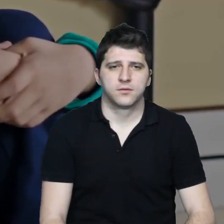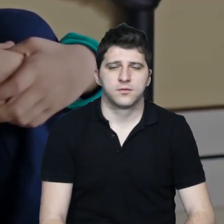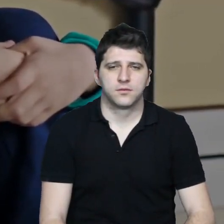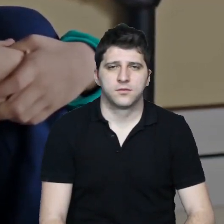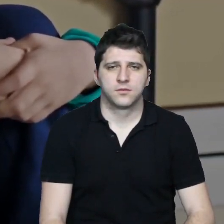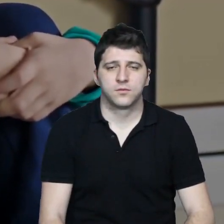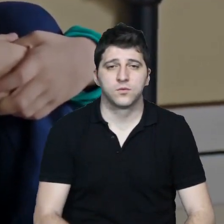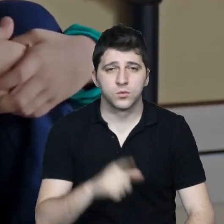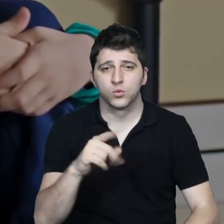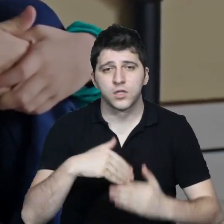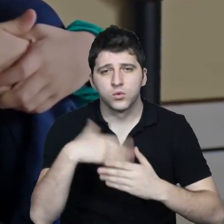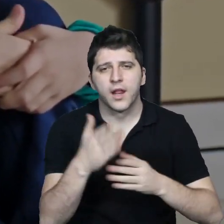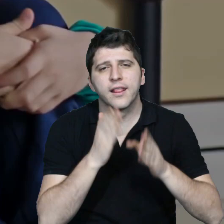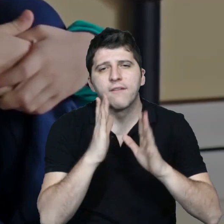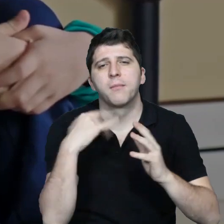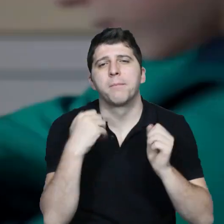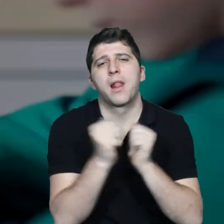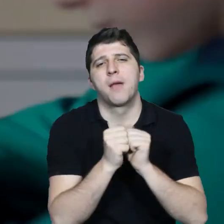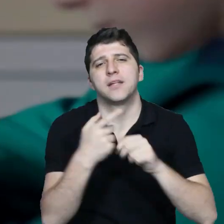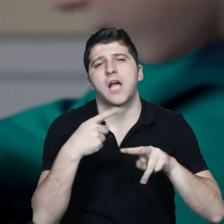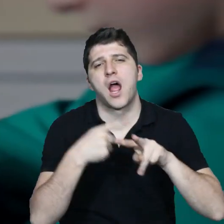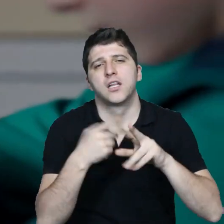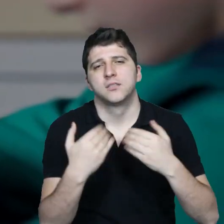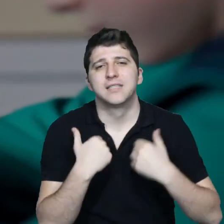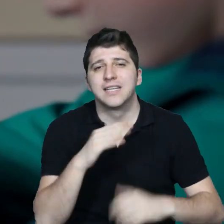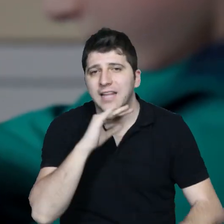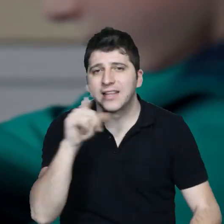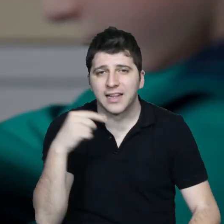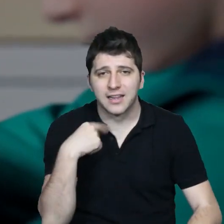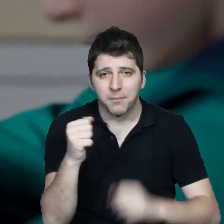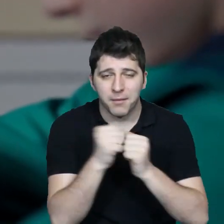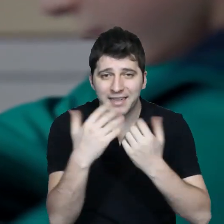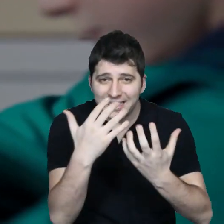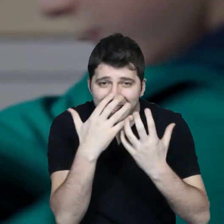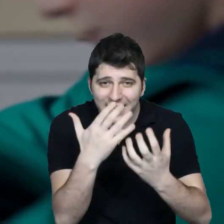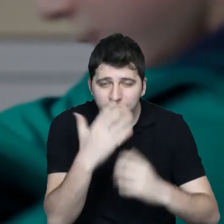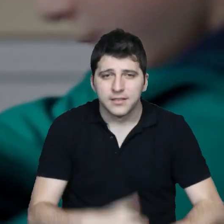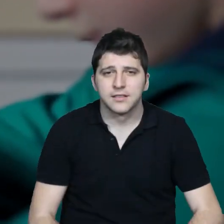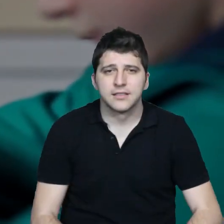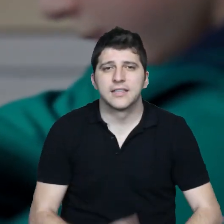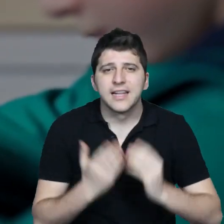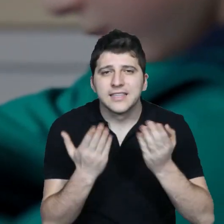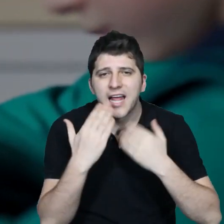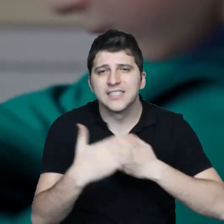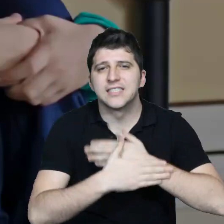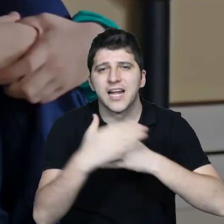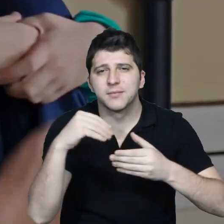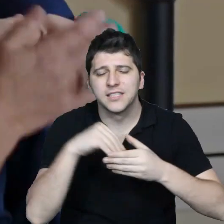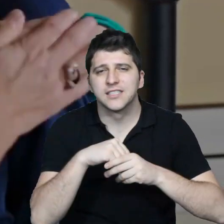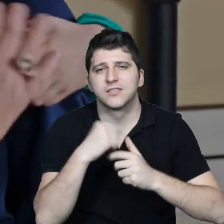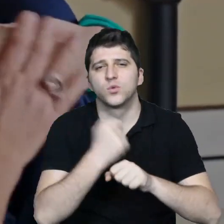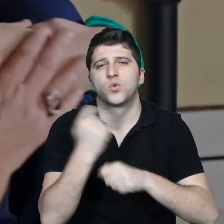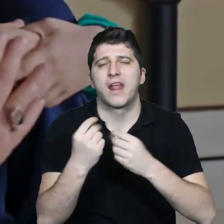çekti elini. Bundan sonra sık zaman geçireceğiz Ardacığım. Deden beni seninle ilgilenip derslerine yardımcı olmam için davet